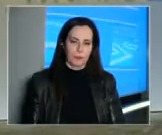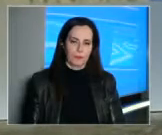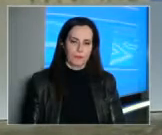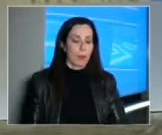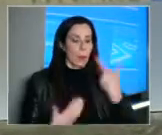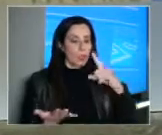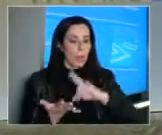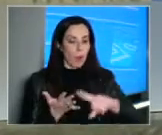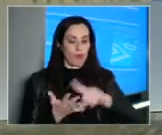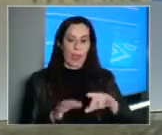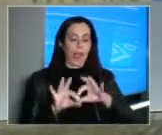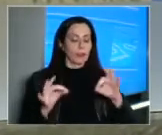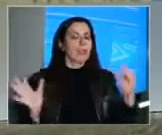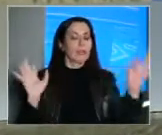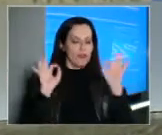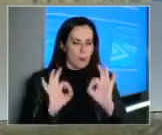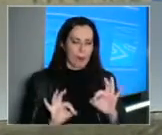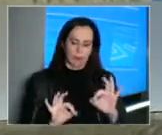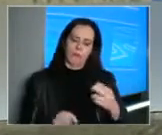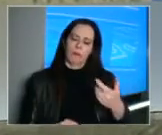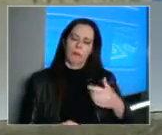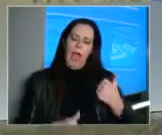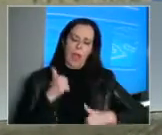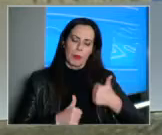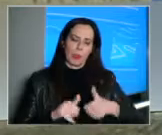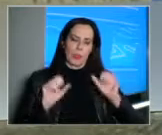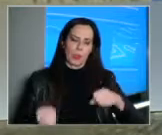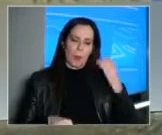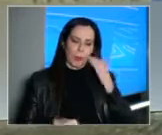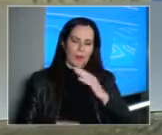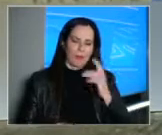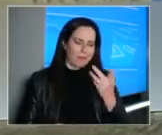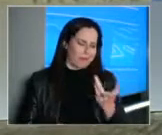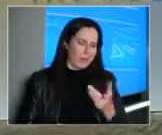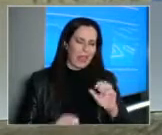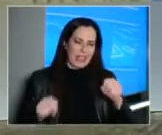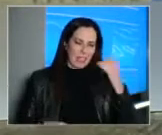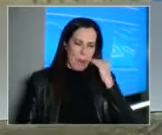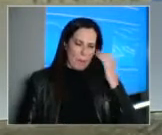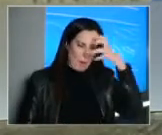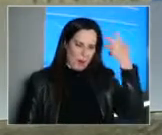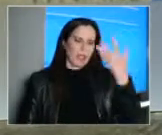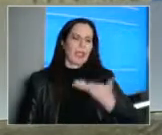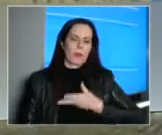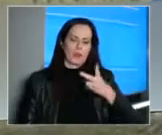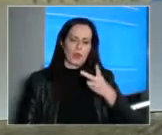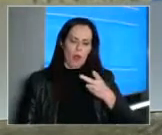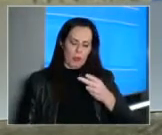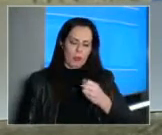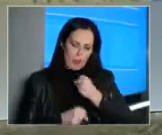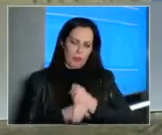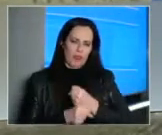בעוד כמה חודשים יחל רשמית המרוץ לנשיאות ארצות הברית. אין כמעט ספק שטראמפ יקבל מחדש את מועמדות